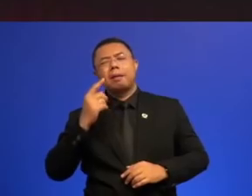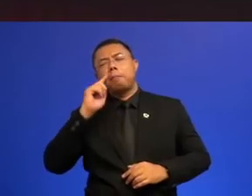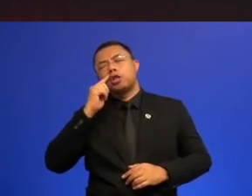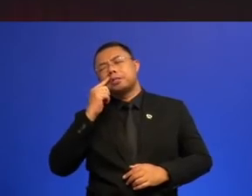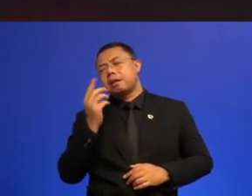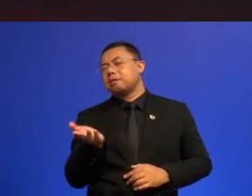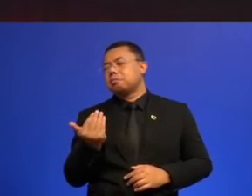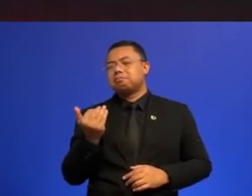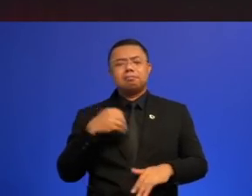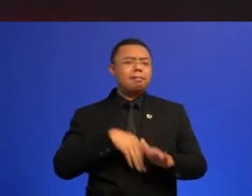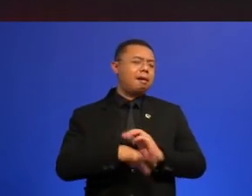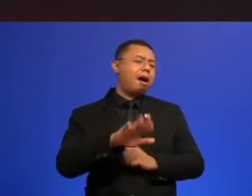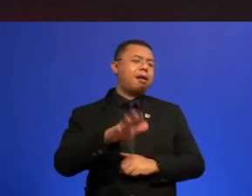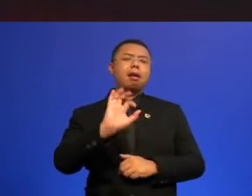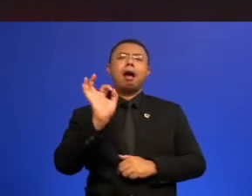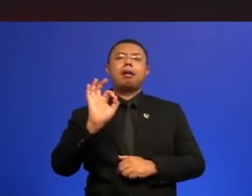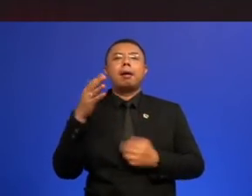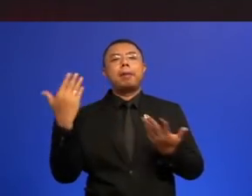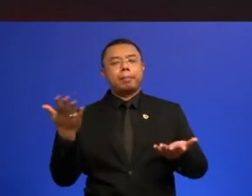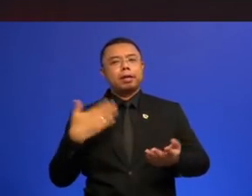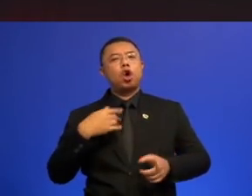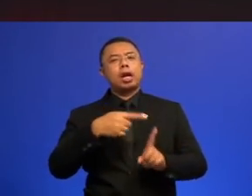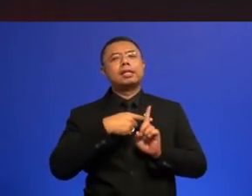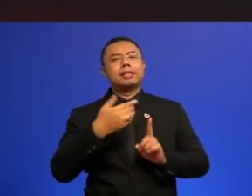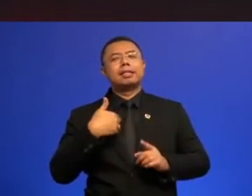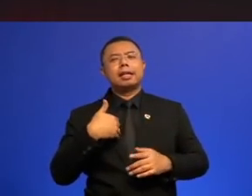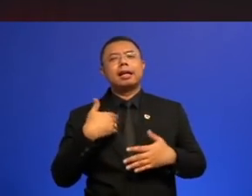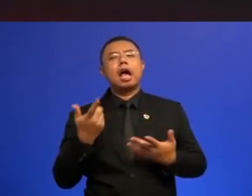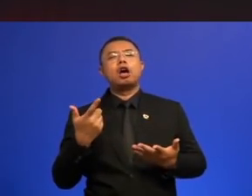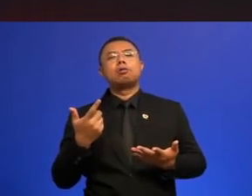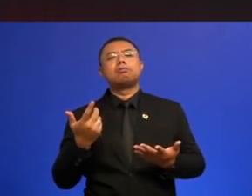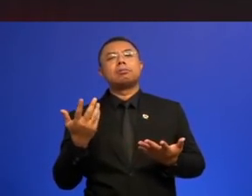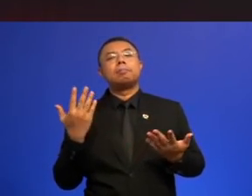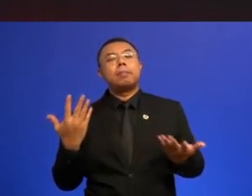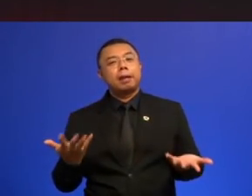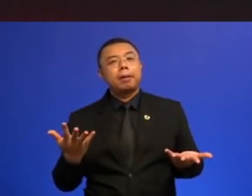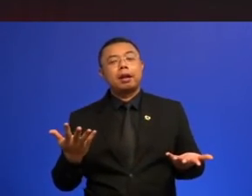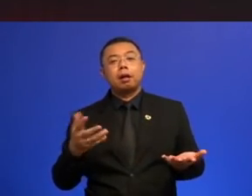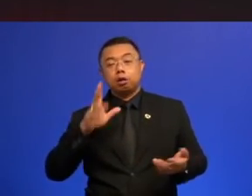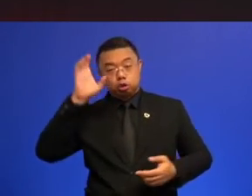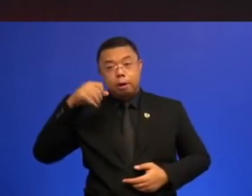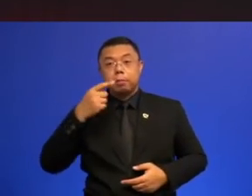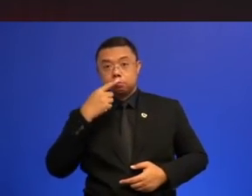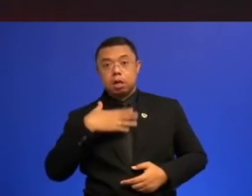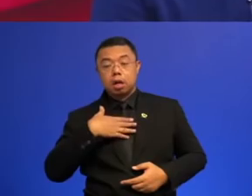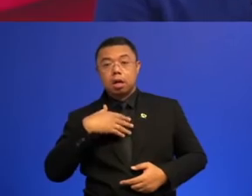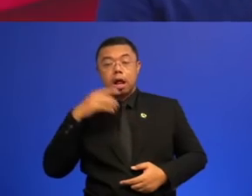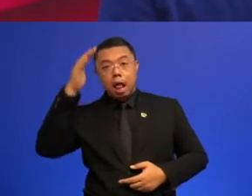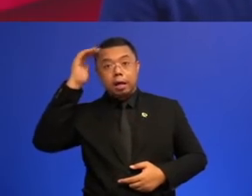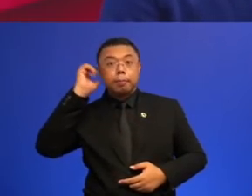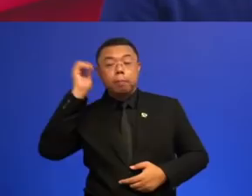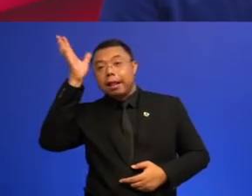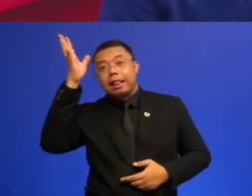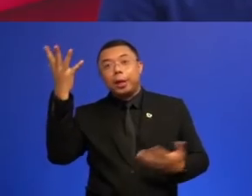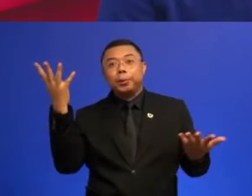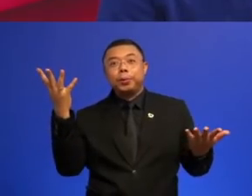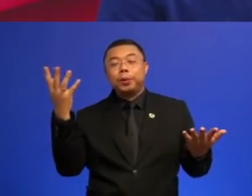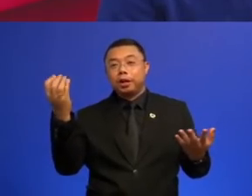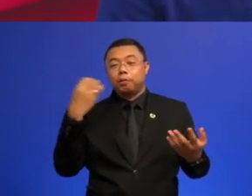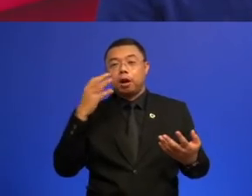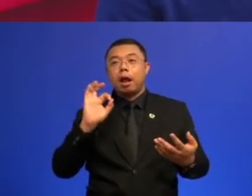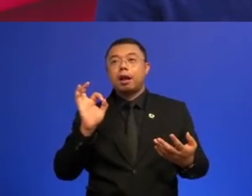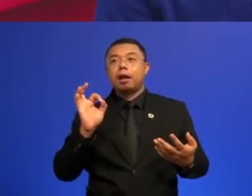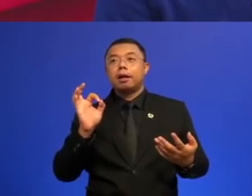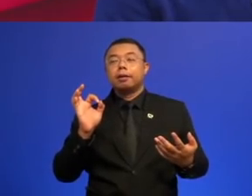anak. Bagaimana Pak sebagai orang Kristen saya harus bersikap? Dia punya suami enggak? Ini lagi tuh perempuan nih. Wah, tidak ada info namanya